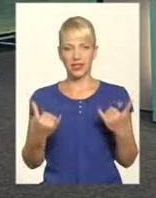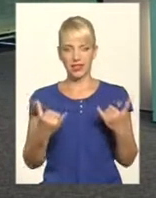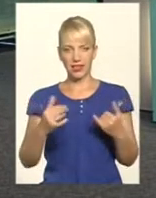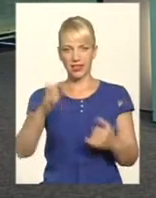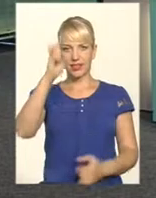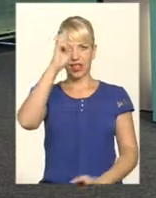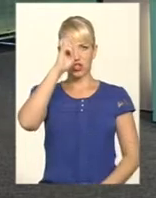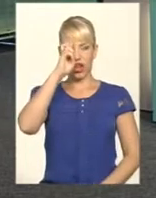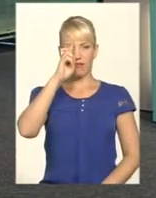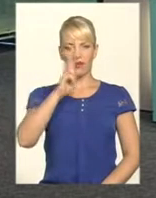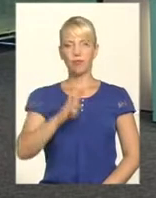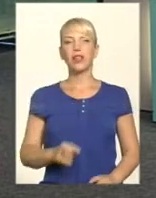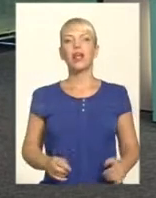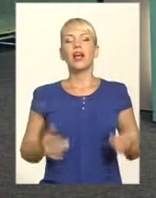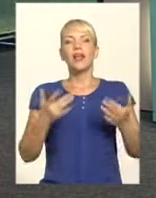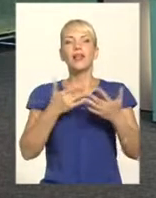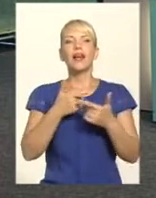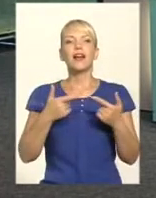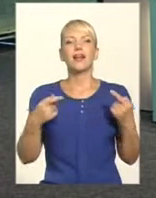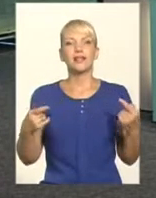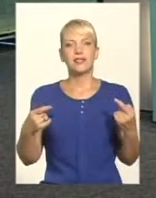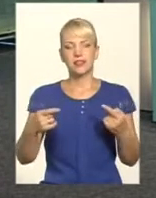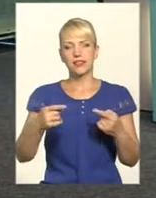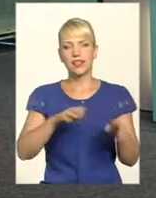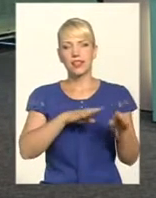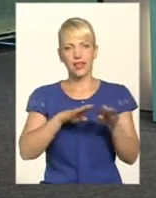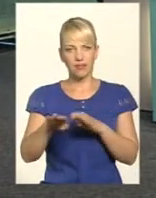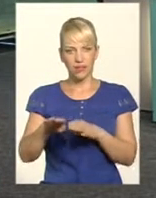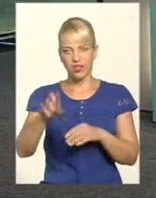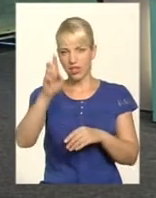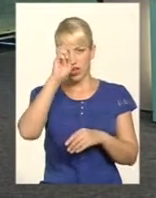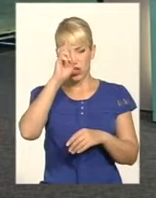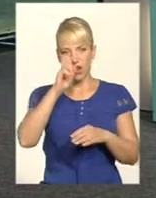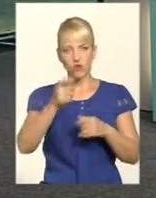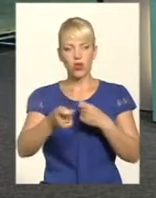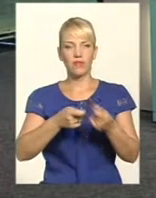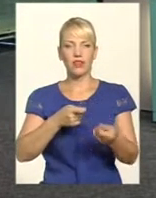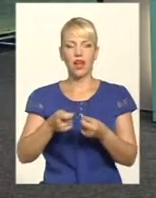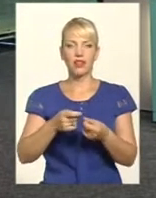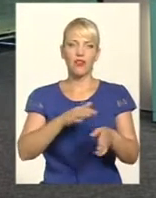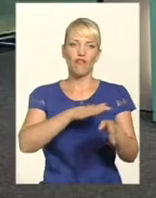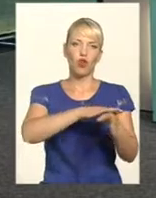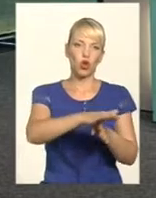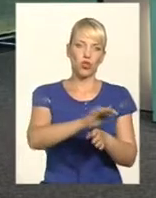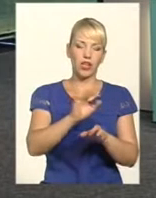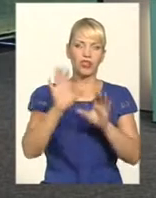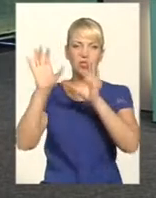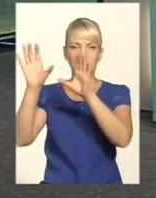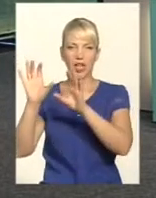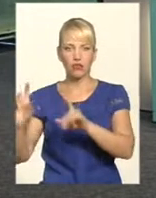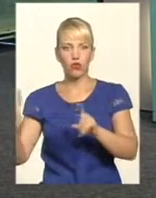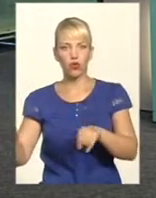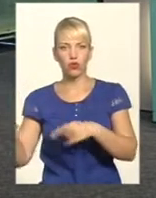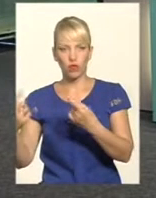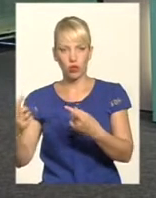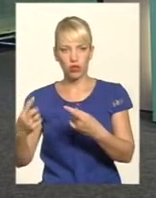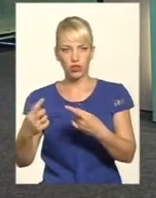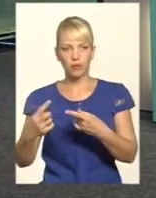держава на різних рівнях державної влади, виконавчої, законотворчої, чимало